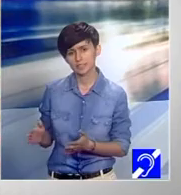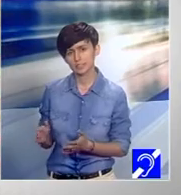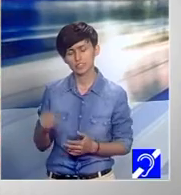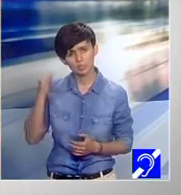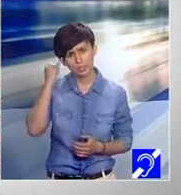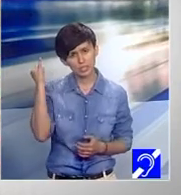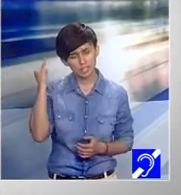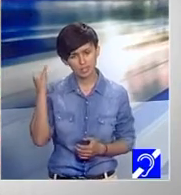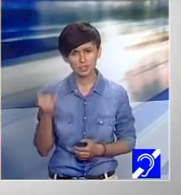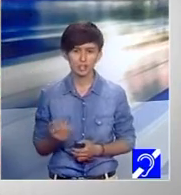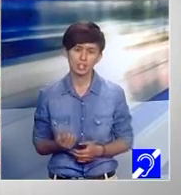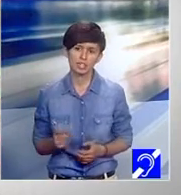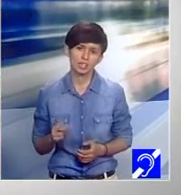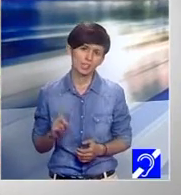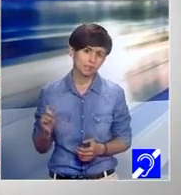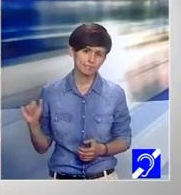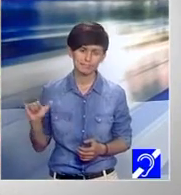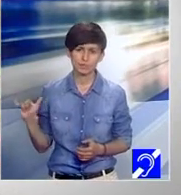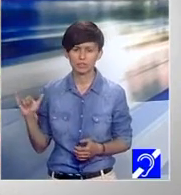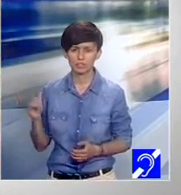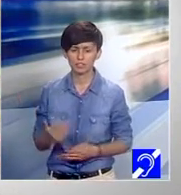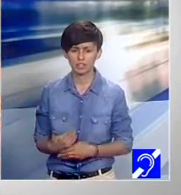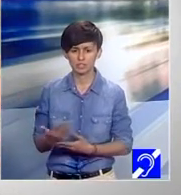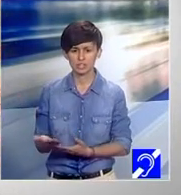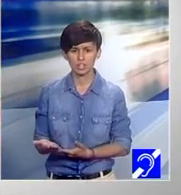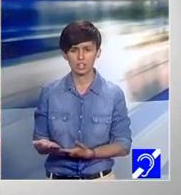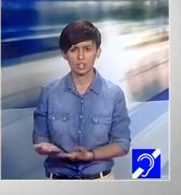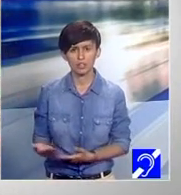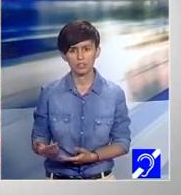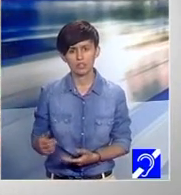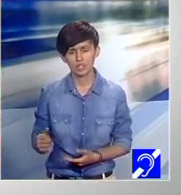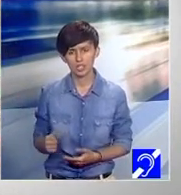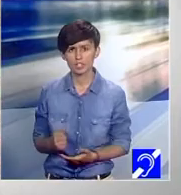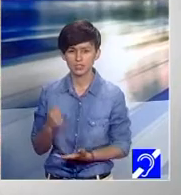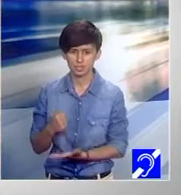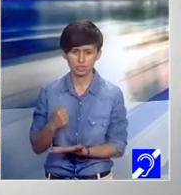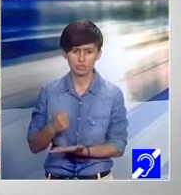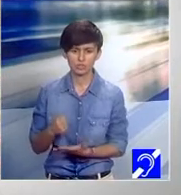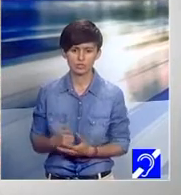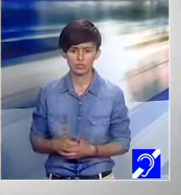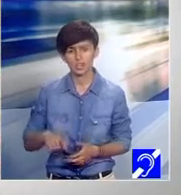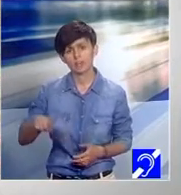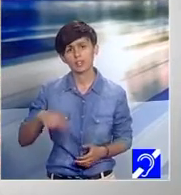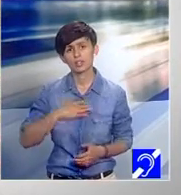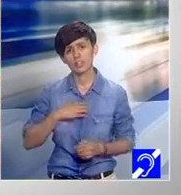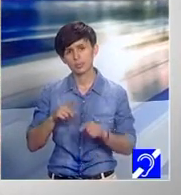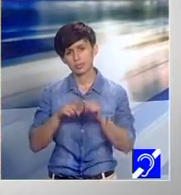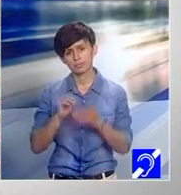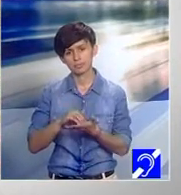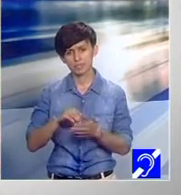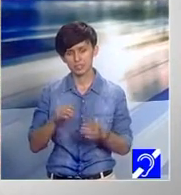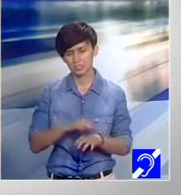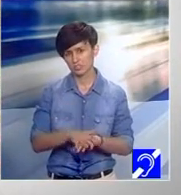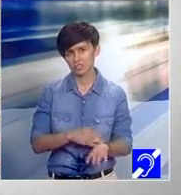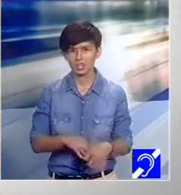să nu care cumva cineva să deturneze niște fonduri. Ce fonduri să deturnăm? Avem nevoie de niște hârtie ca să imprimăm rezultatele, de niște mănuși ca